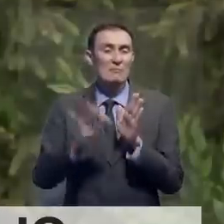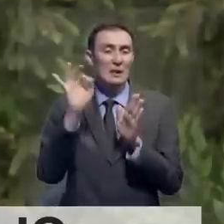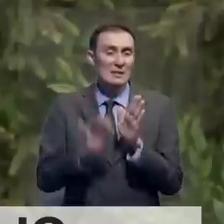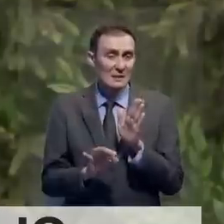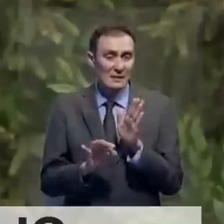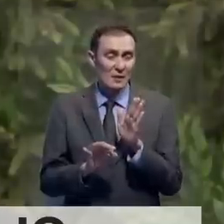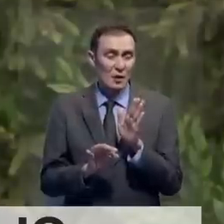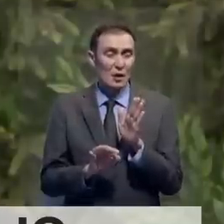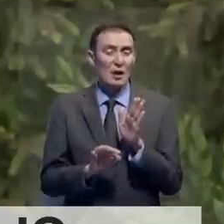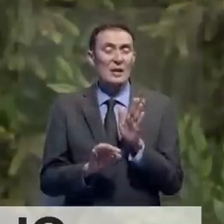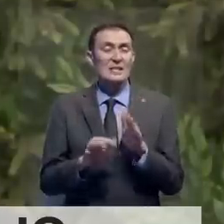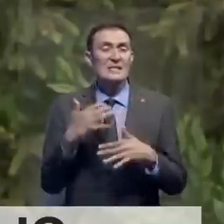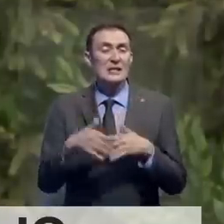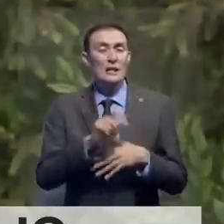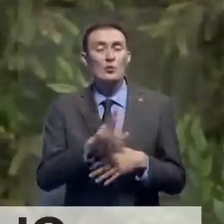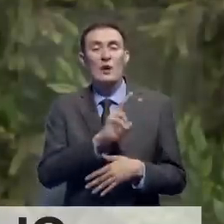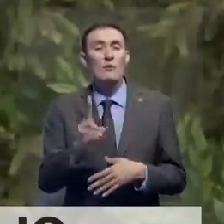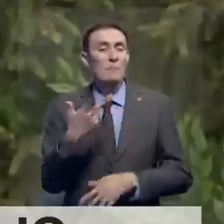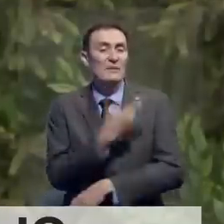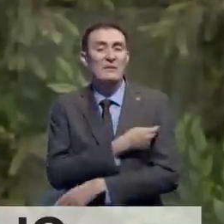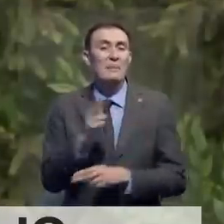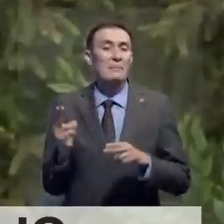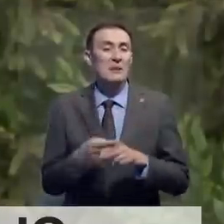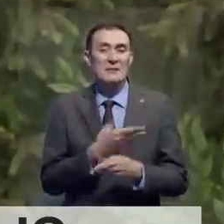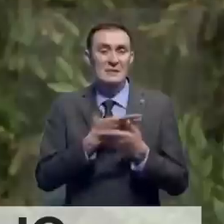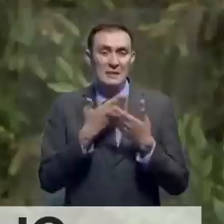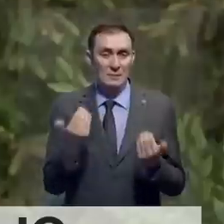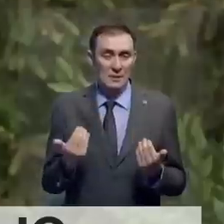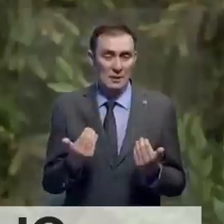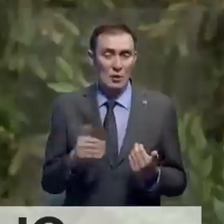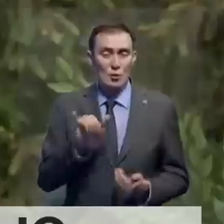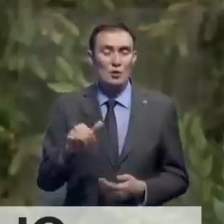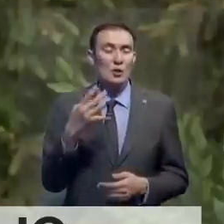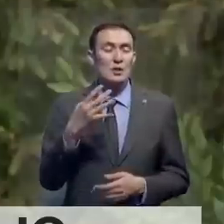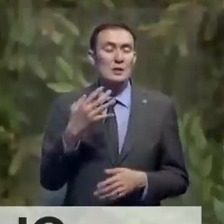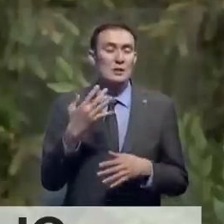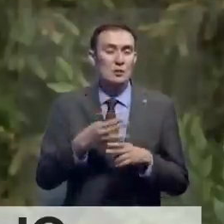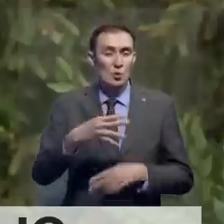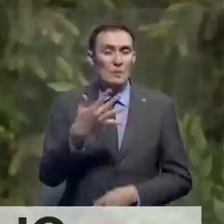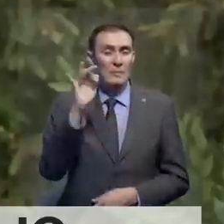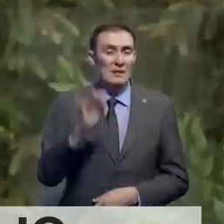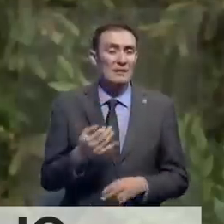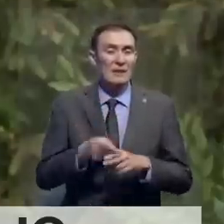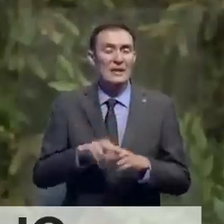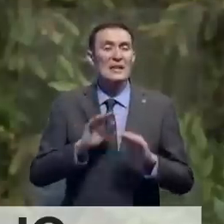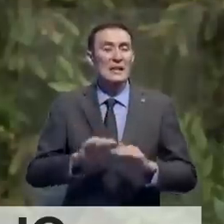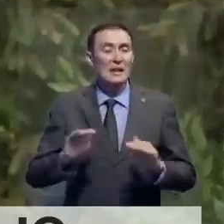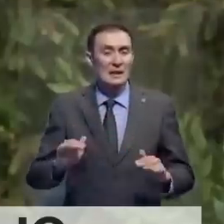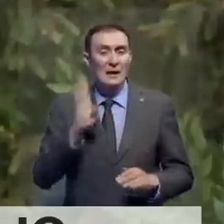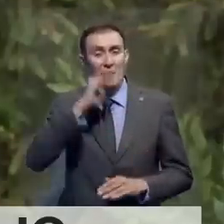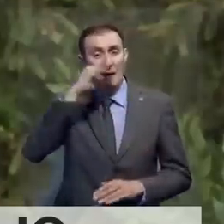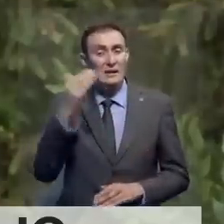70 процентов это среди лиц не привитых из них 45 процентах это дети